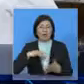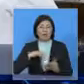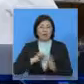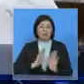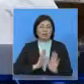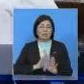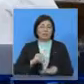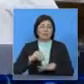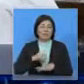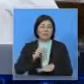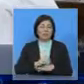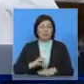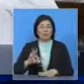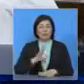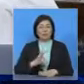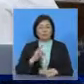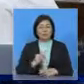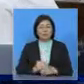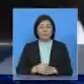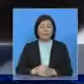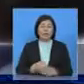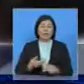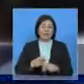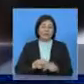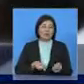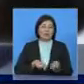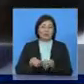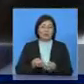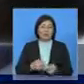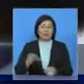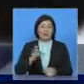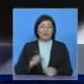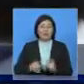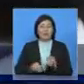акима области, курирующему данную сферу. Также руководство областного